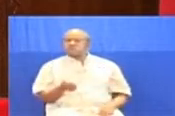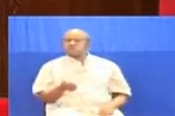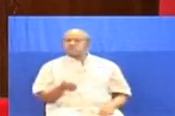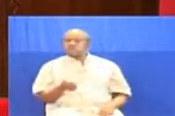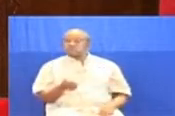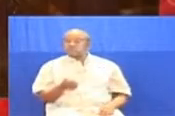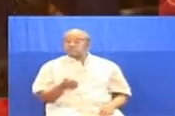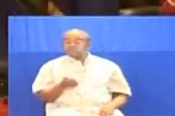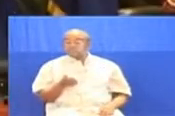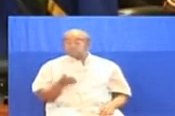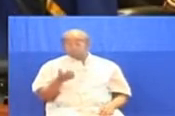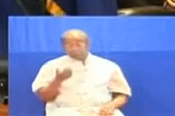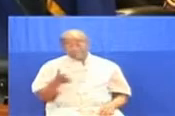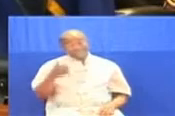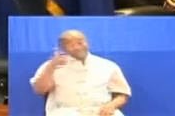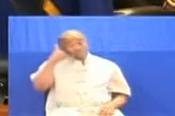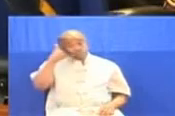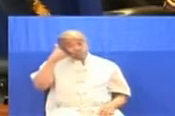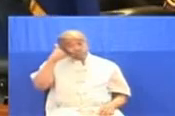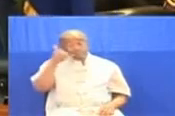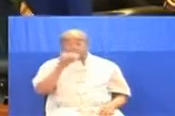Simu ya mkononi ni